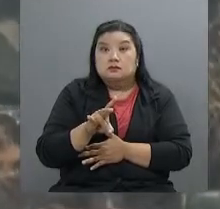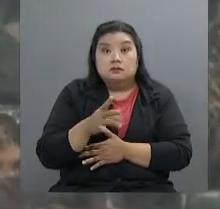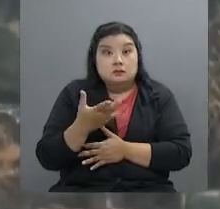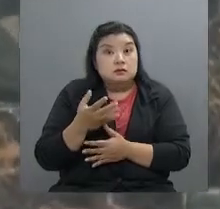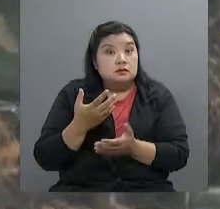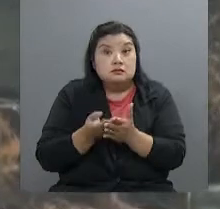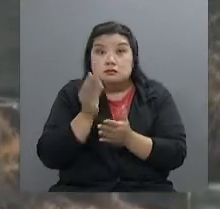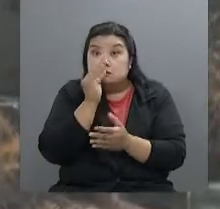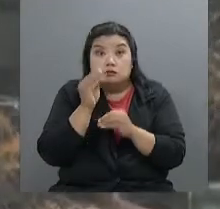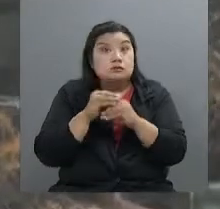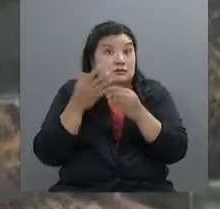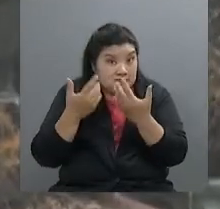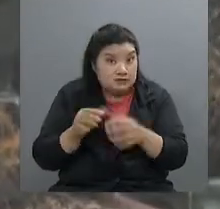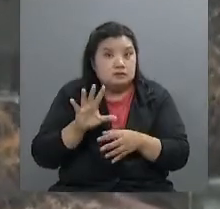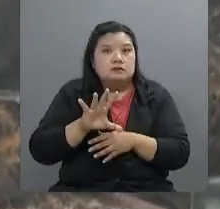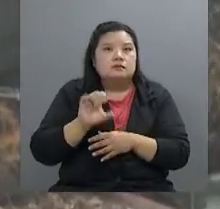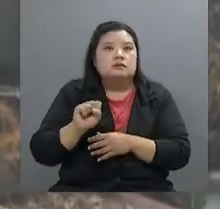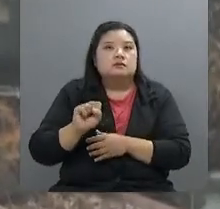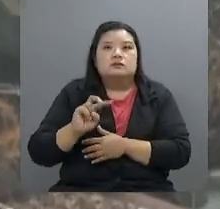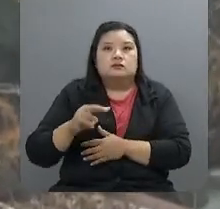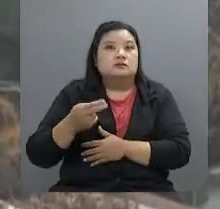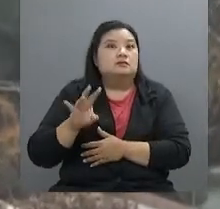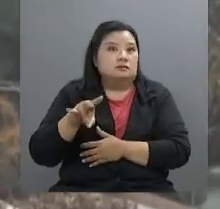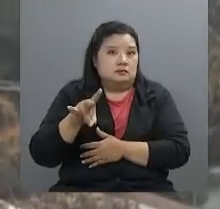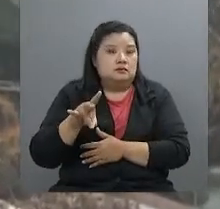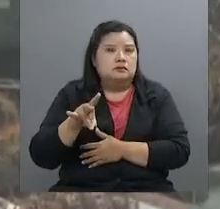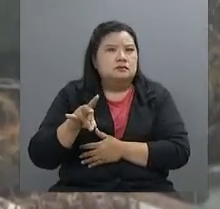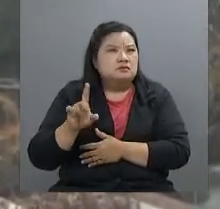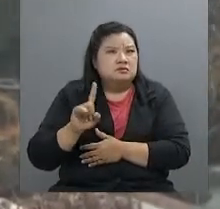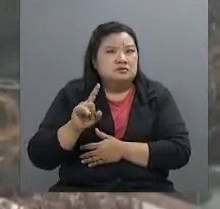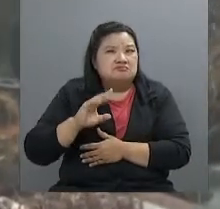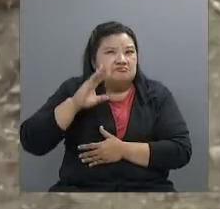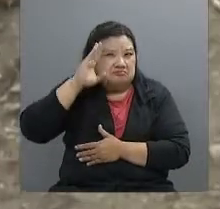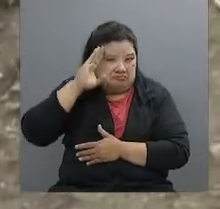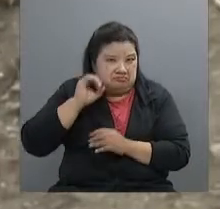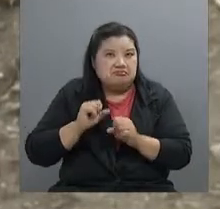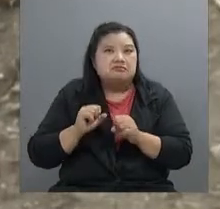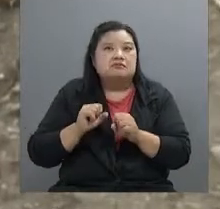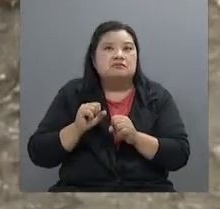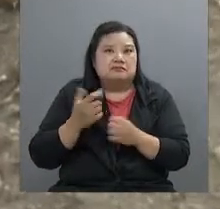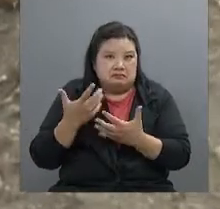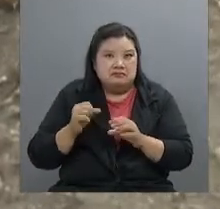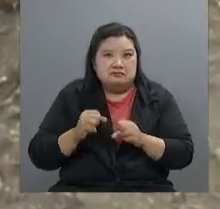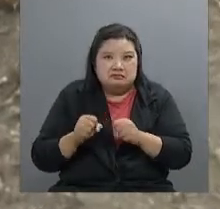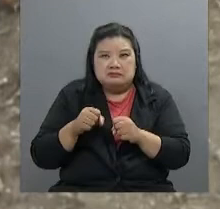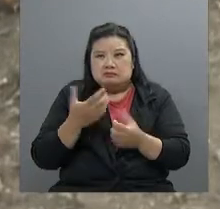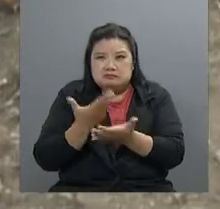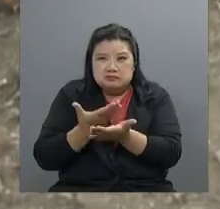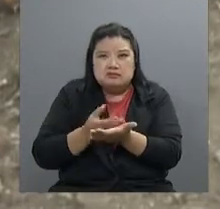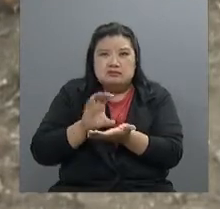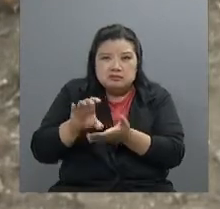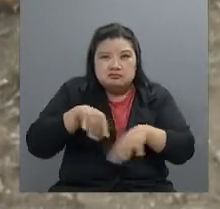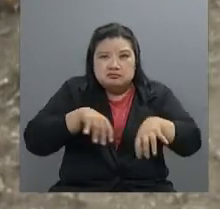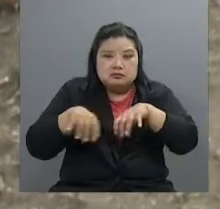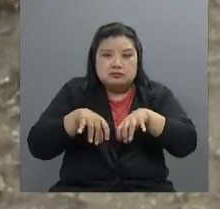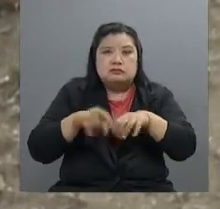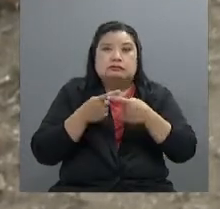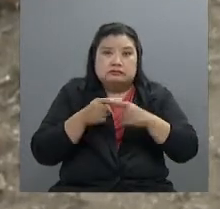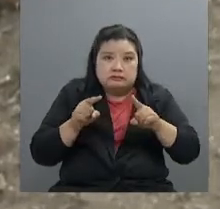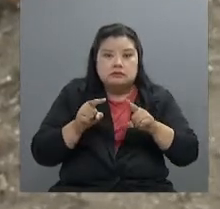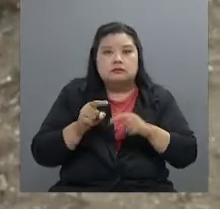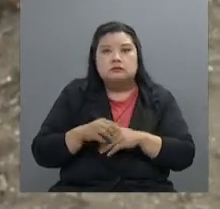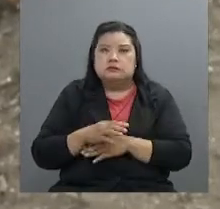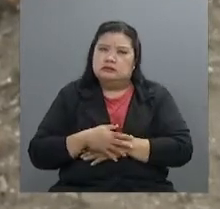คะนี่คือความพยายามของกองทัพค่ะในการปรับโครงสร้างบุคลากรแต่ผู้ชาญด้านความมั่นคงของอินเดียบอกว่า